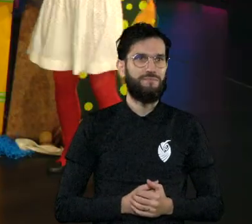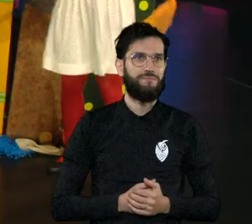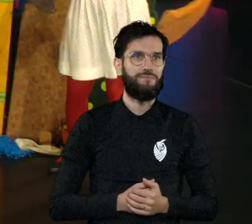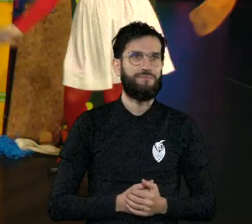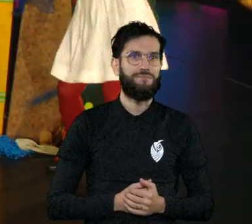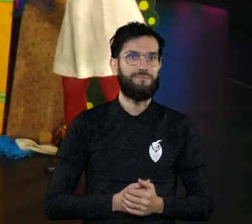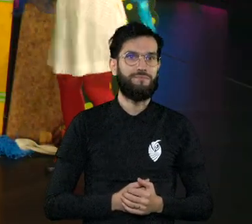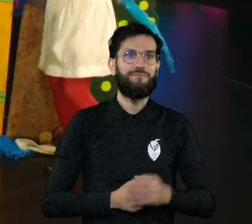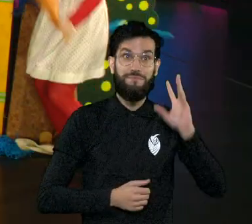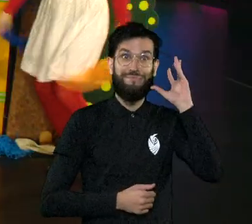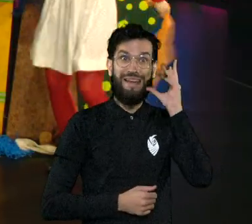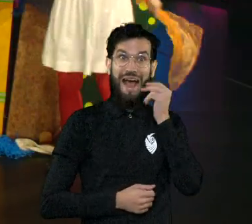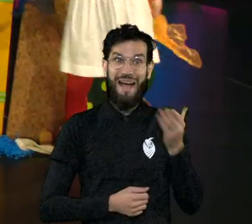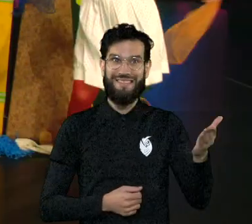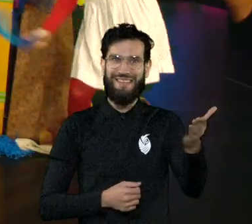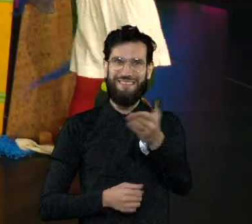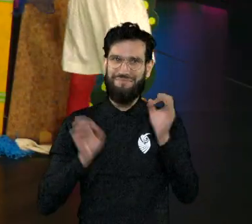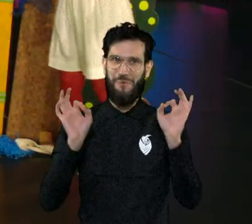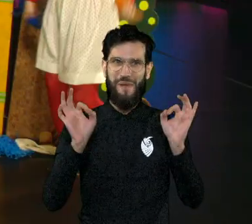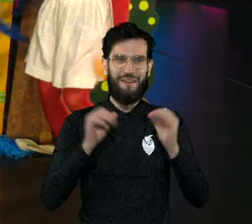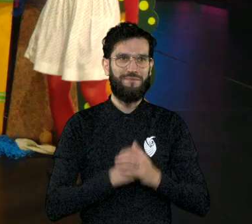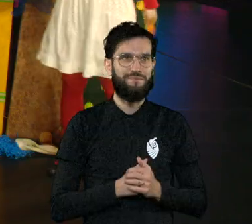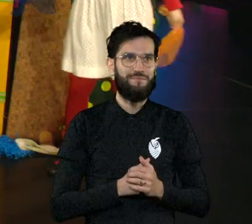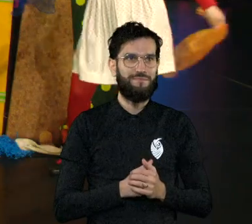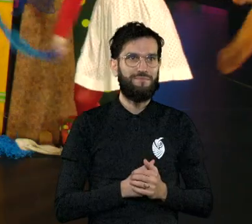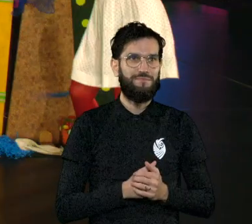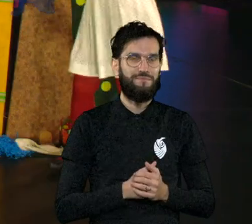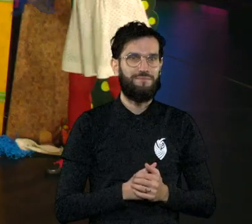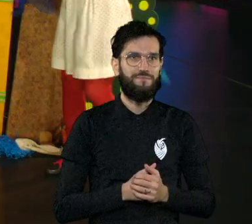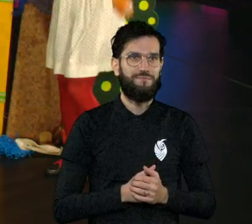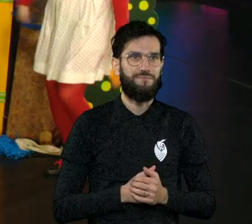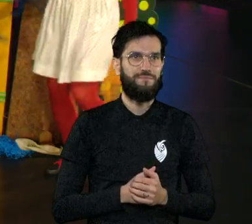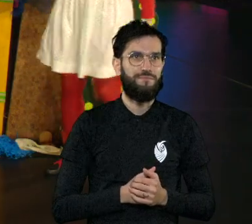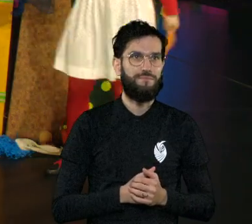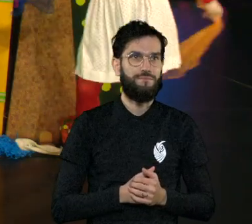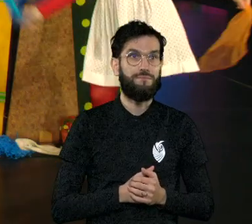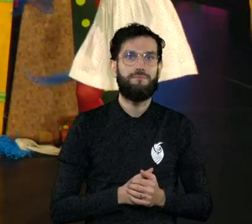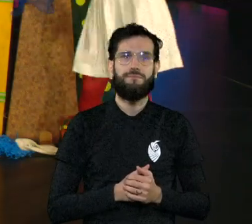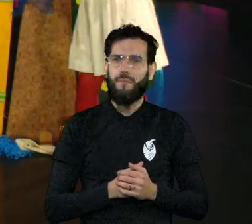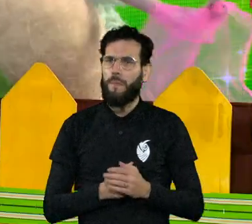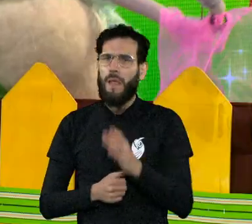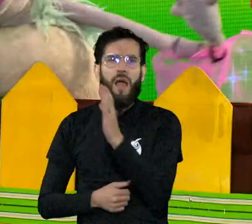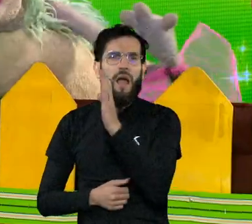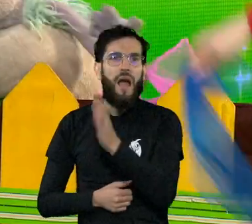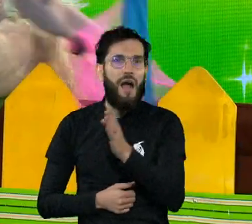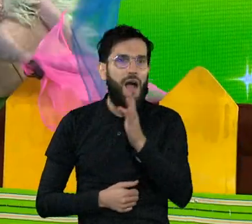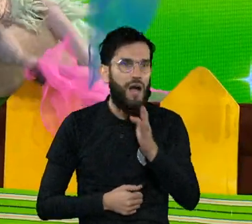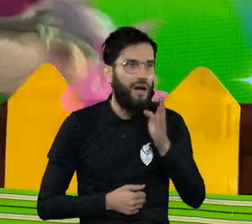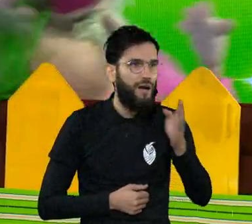Tak krásne vám to ide. Ako princezné a princovia. Každá chce